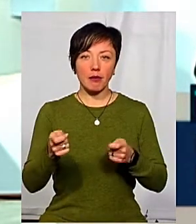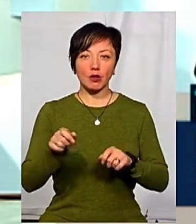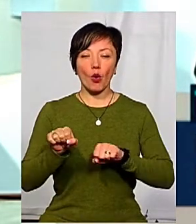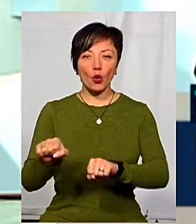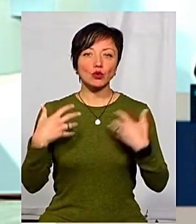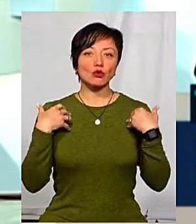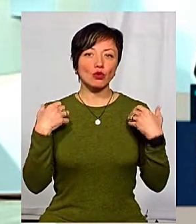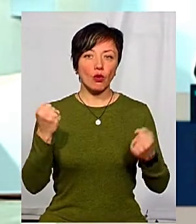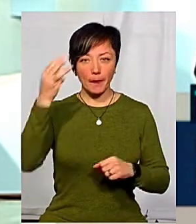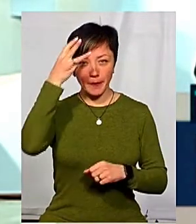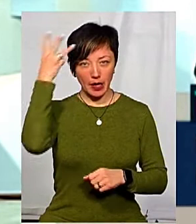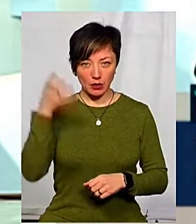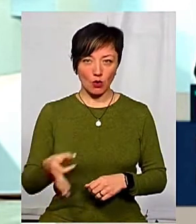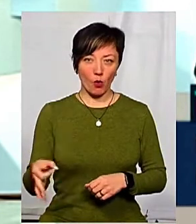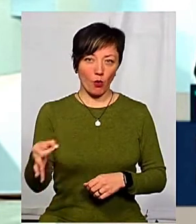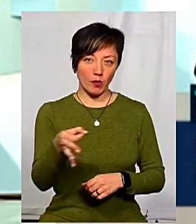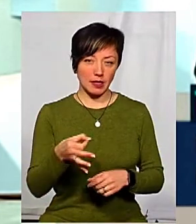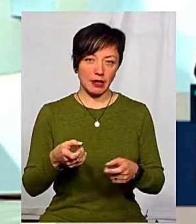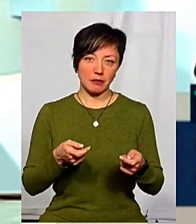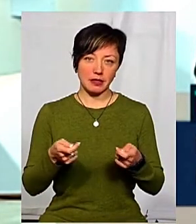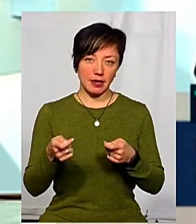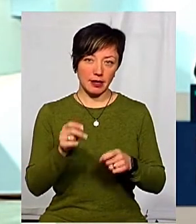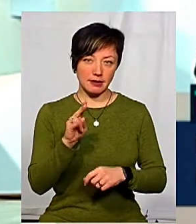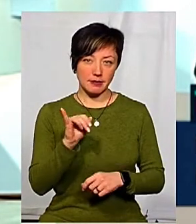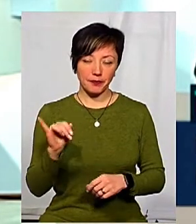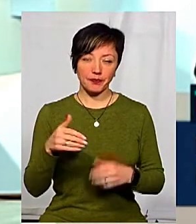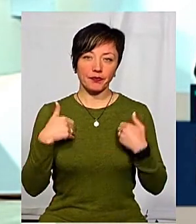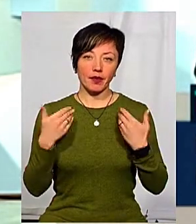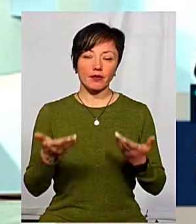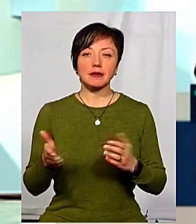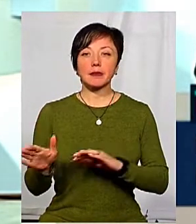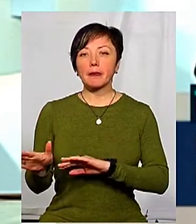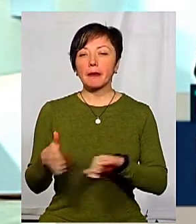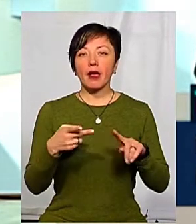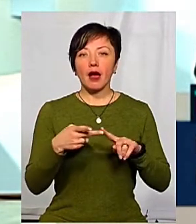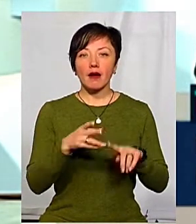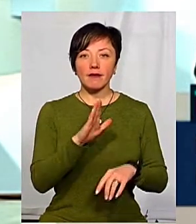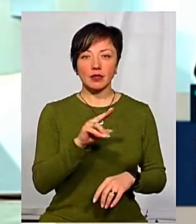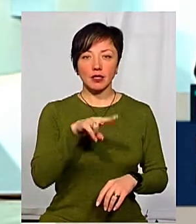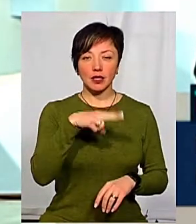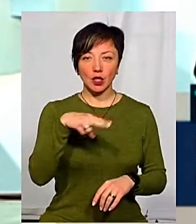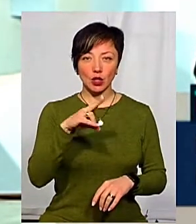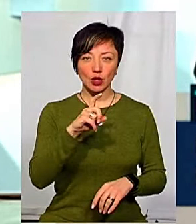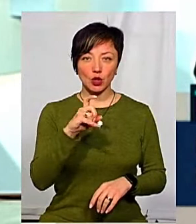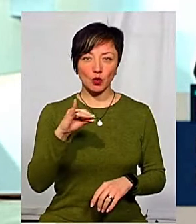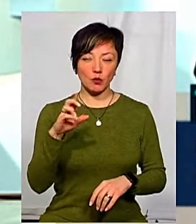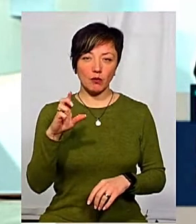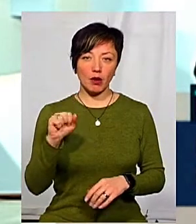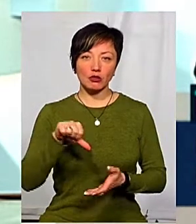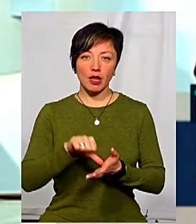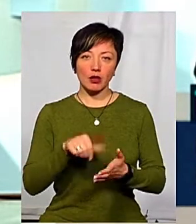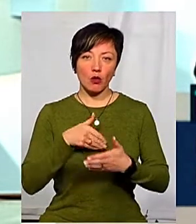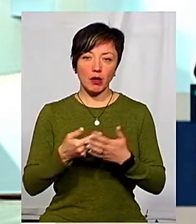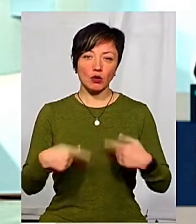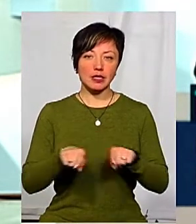Департаменту охорони здоров'я Хмельницької обласної державної адміністрації. Вітаю вас, пані Наталю. Та Віктором Дзюбою, членом